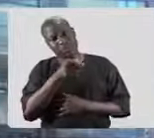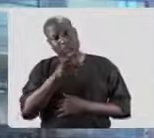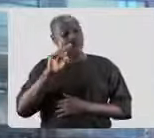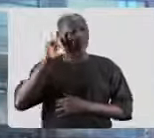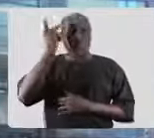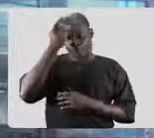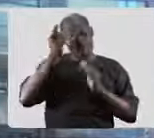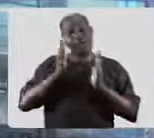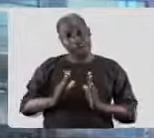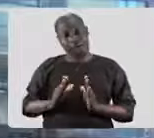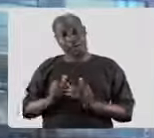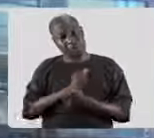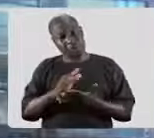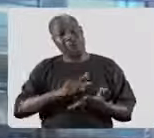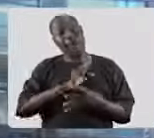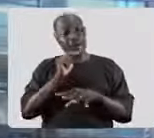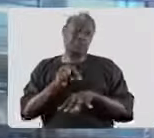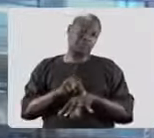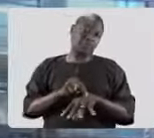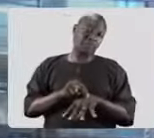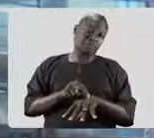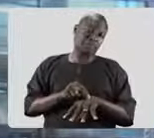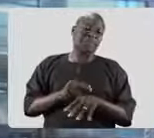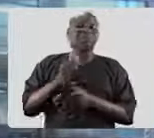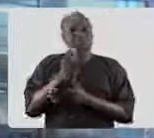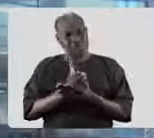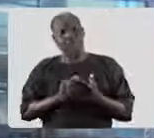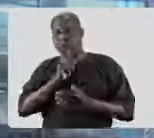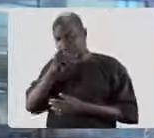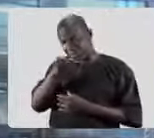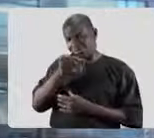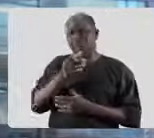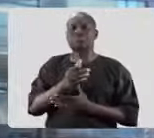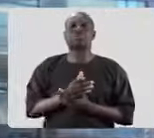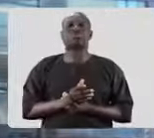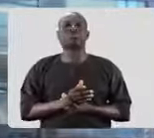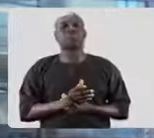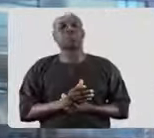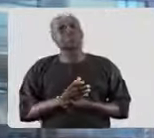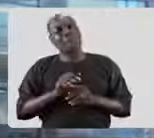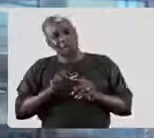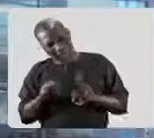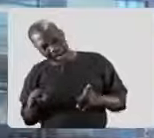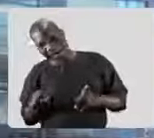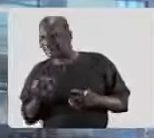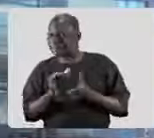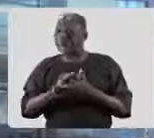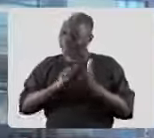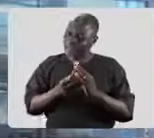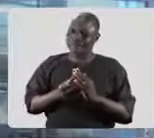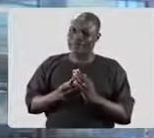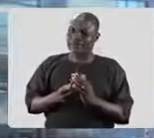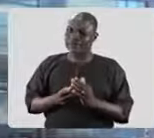sa politicians ana esai o man no ana e fa baabi e no kre nanso so e no kire